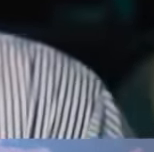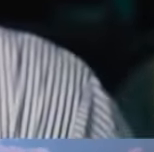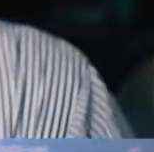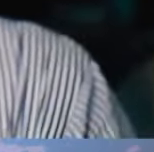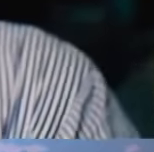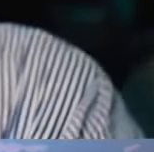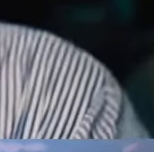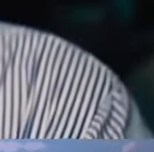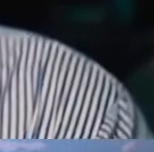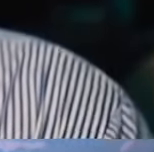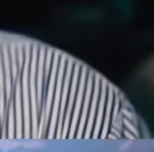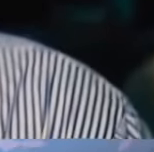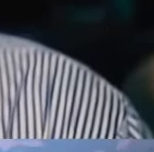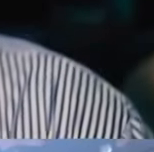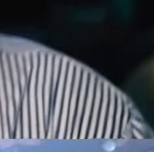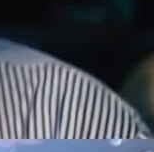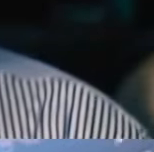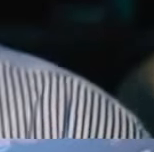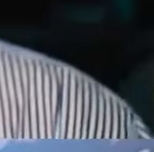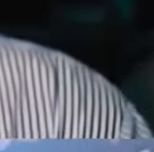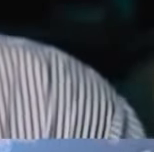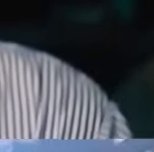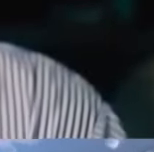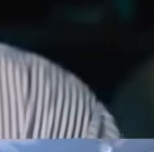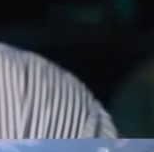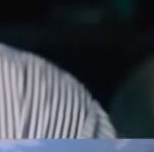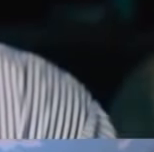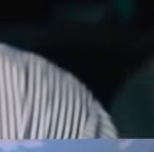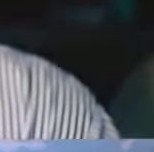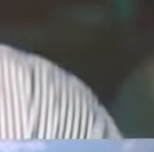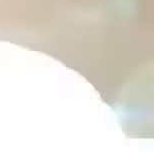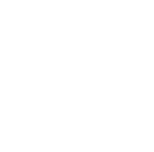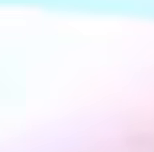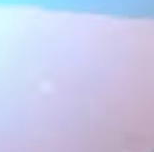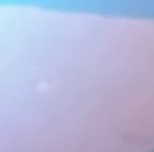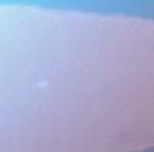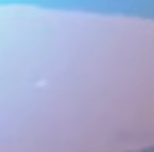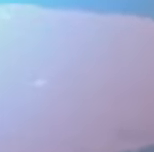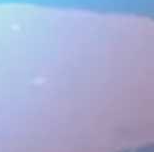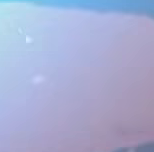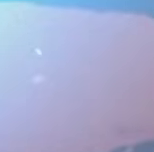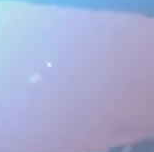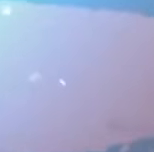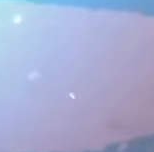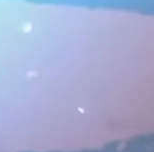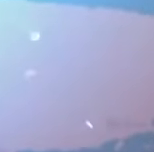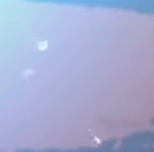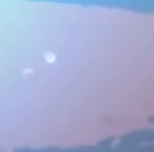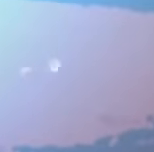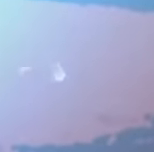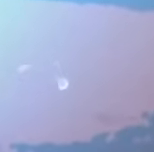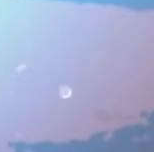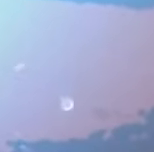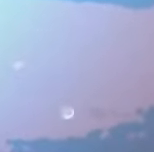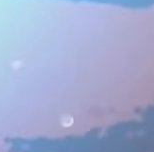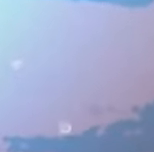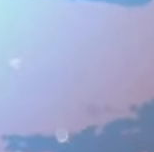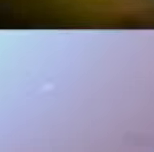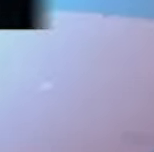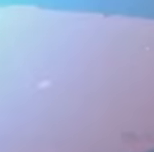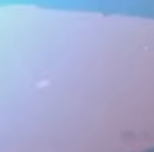Legacy. Iniimbitahan ko po kayong lahat to get a copy of my self-penned debut single, Walang